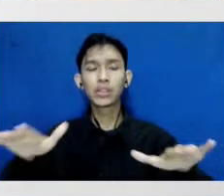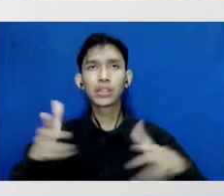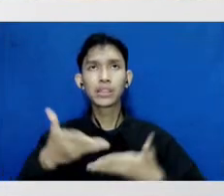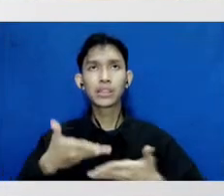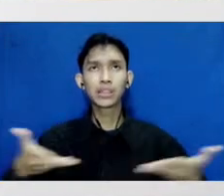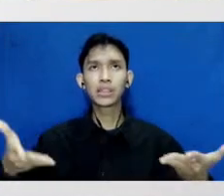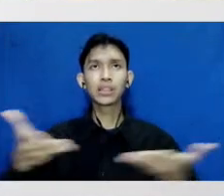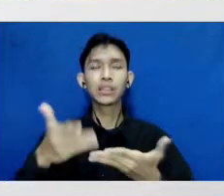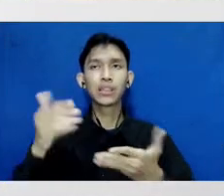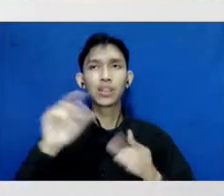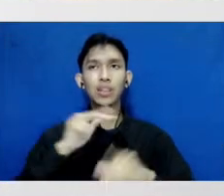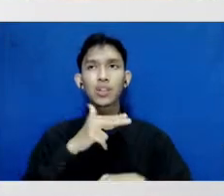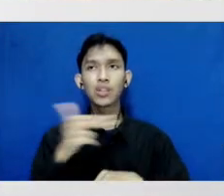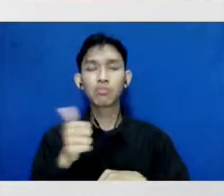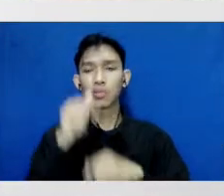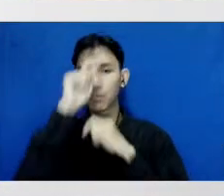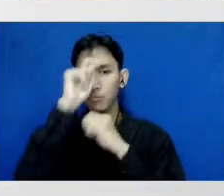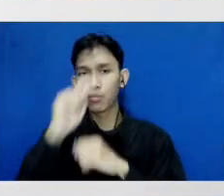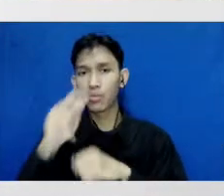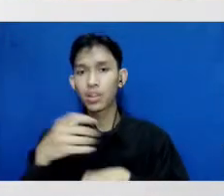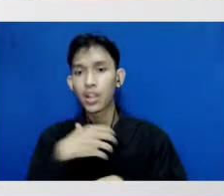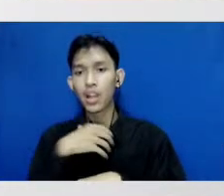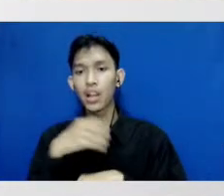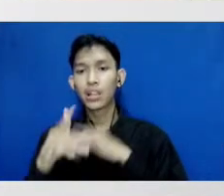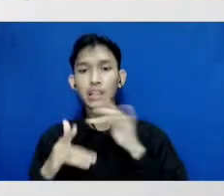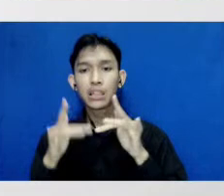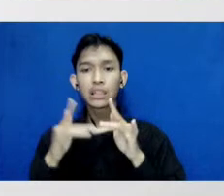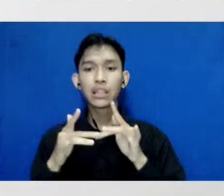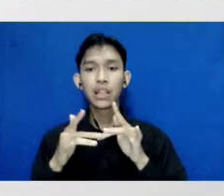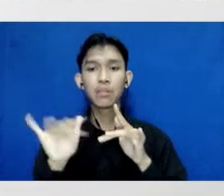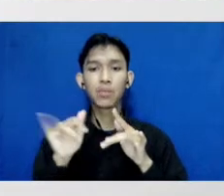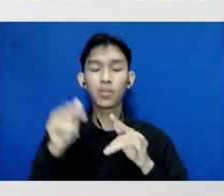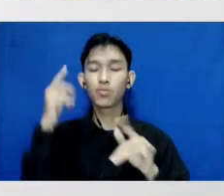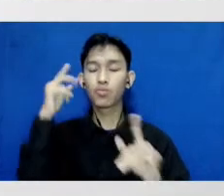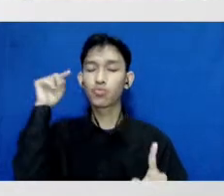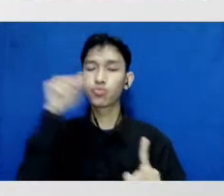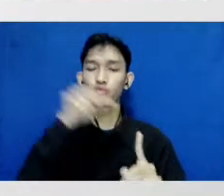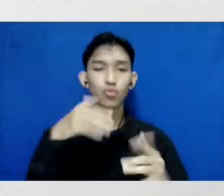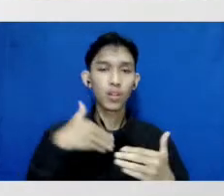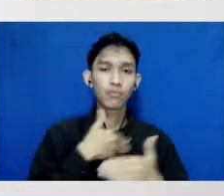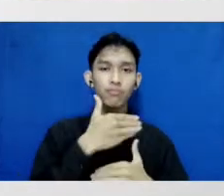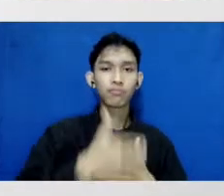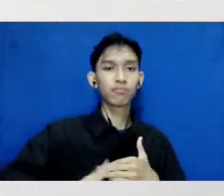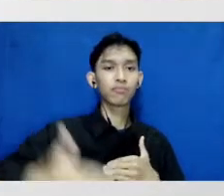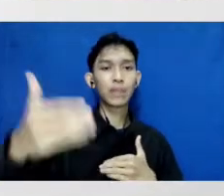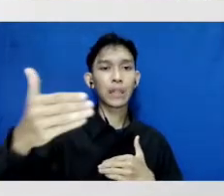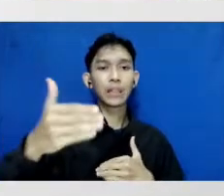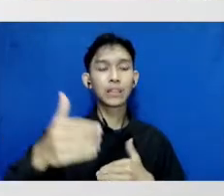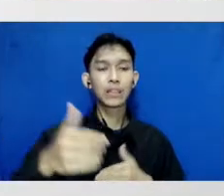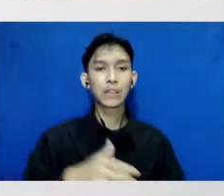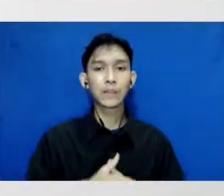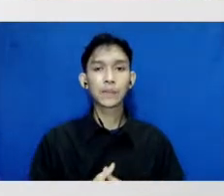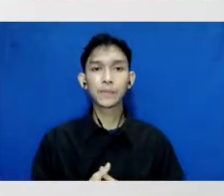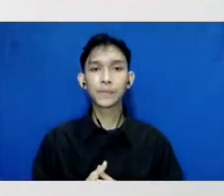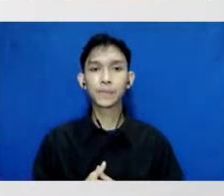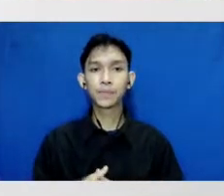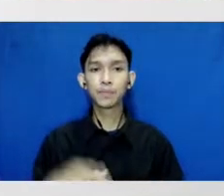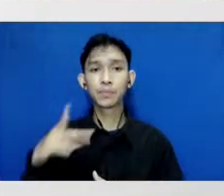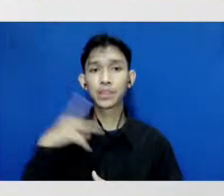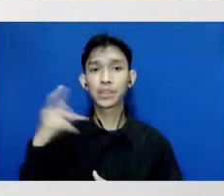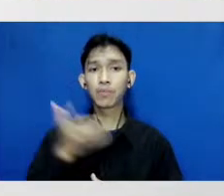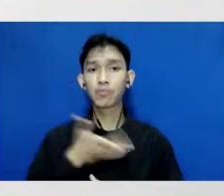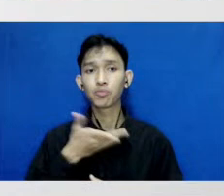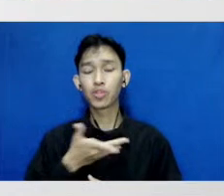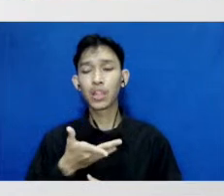yang menghargai pemenuhan hak-hak digital untuk tujuan jangka panjangnya adalah untuk kita memiliki